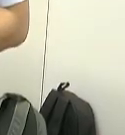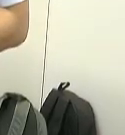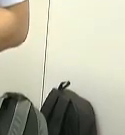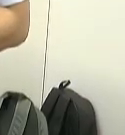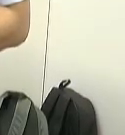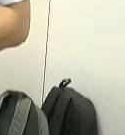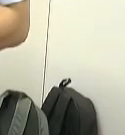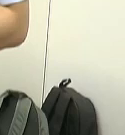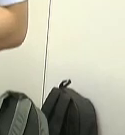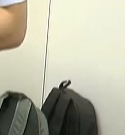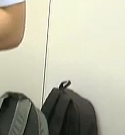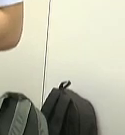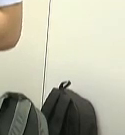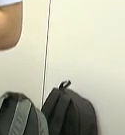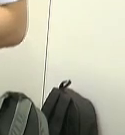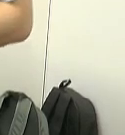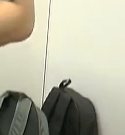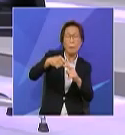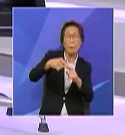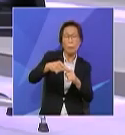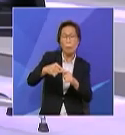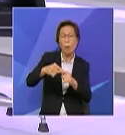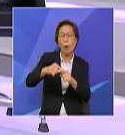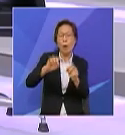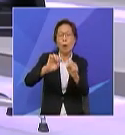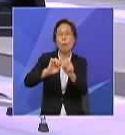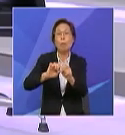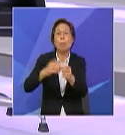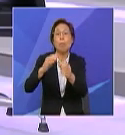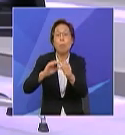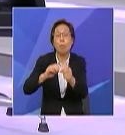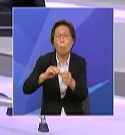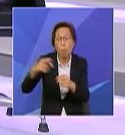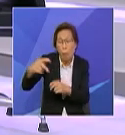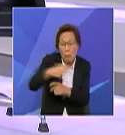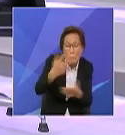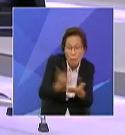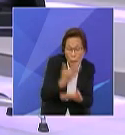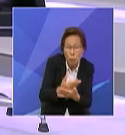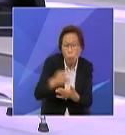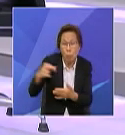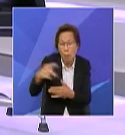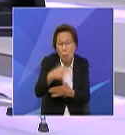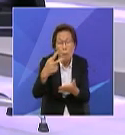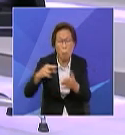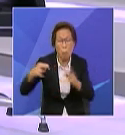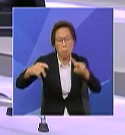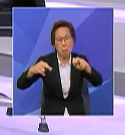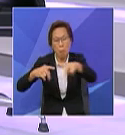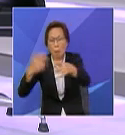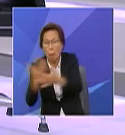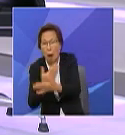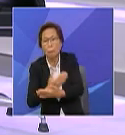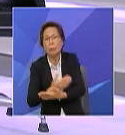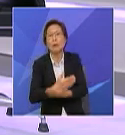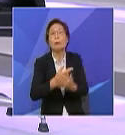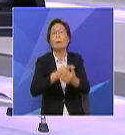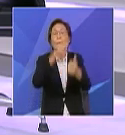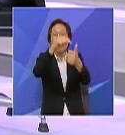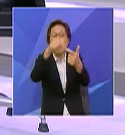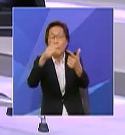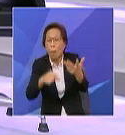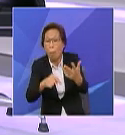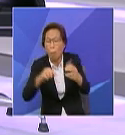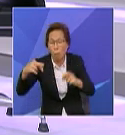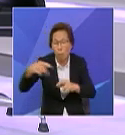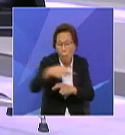antibody. Tapi bila keadaan varian-varian tertentu, dia mutasi ini memberi apa yang disebutkan ciri kelebihan kepada virus supaya